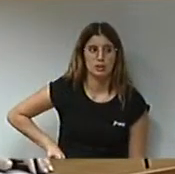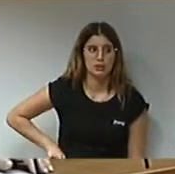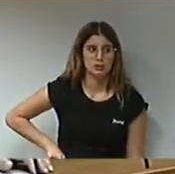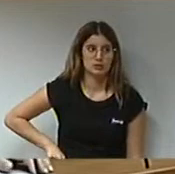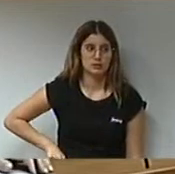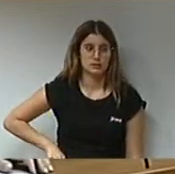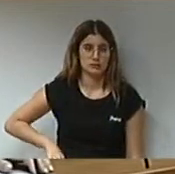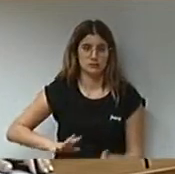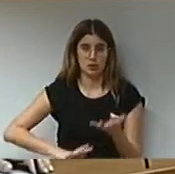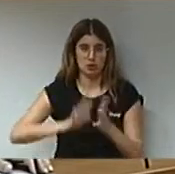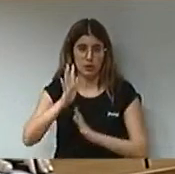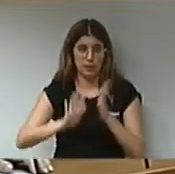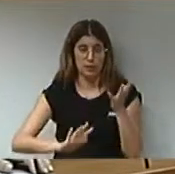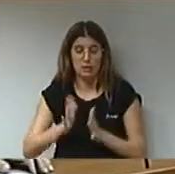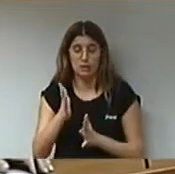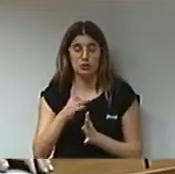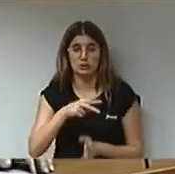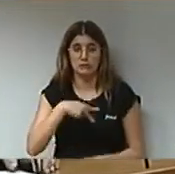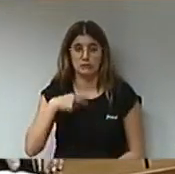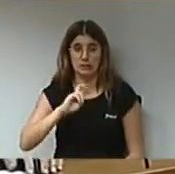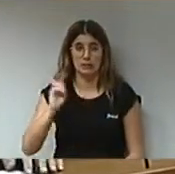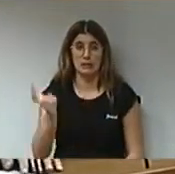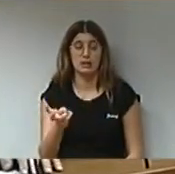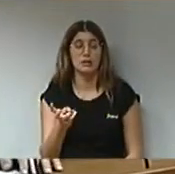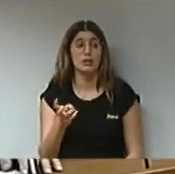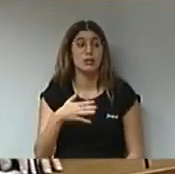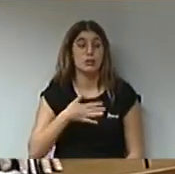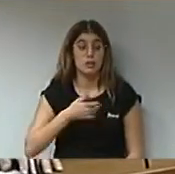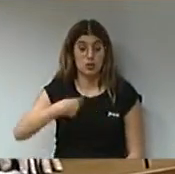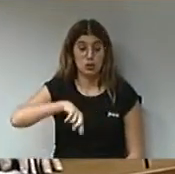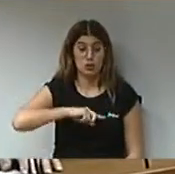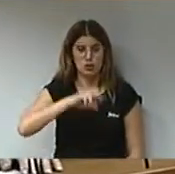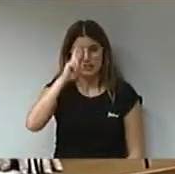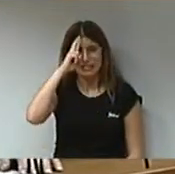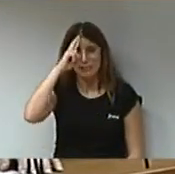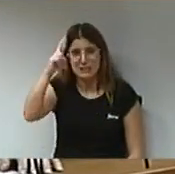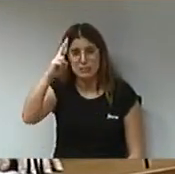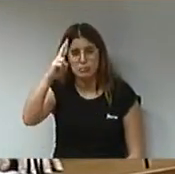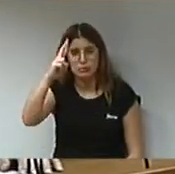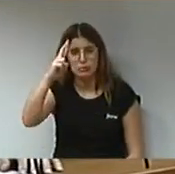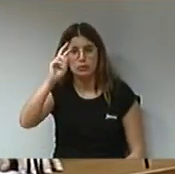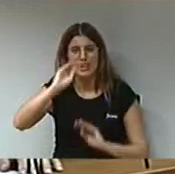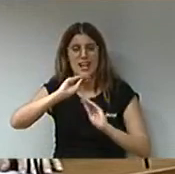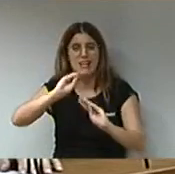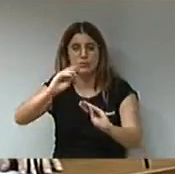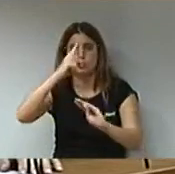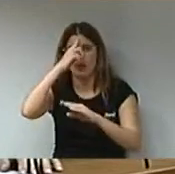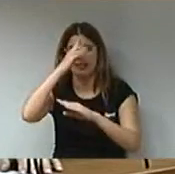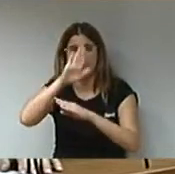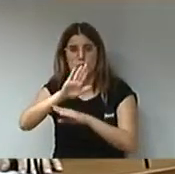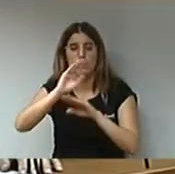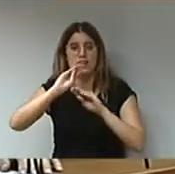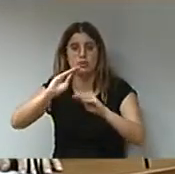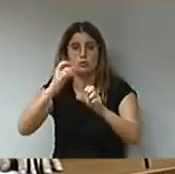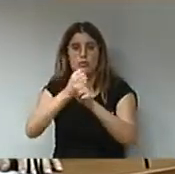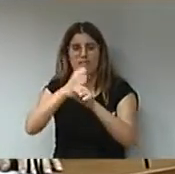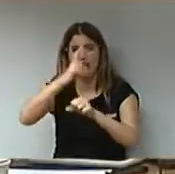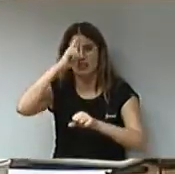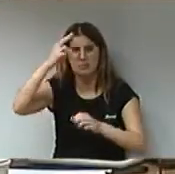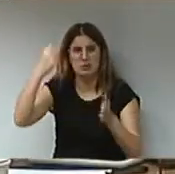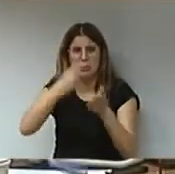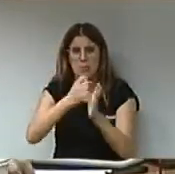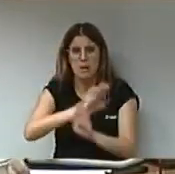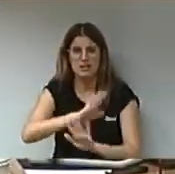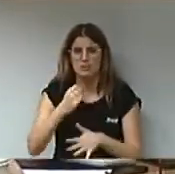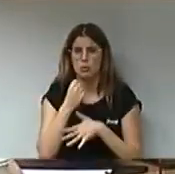dels incendis, que lluiten contra els incendis, nosaltres respectem absolutament la seva actitud i respectem el seu treball i hem